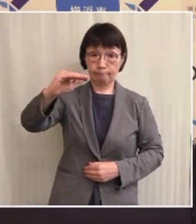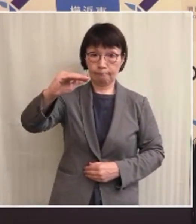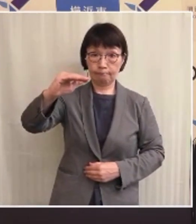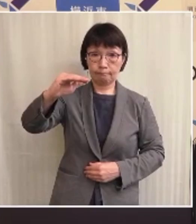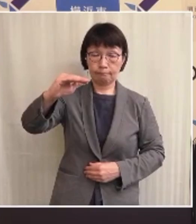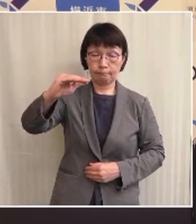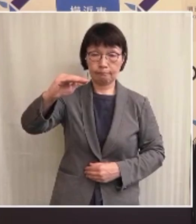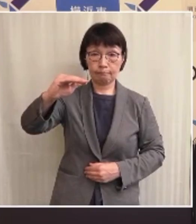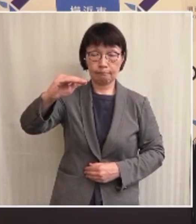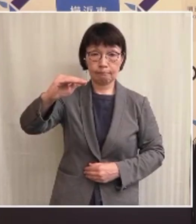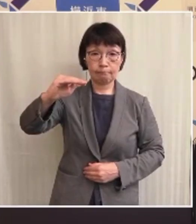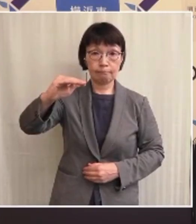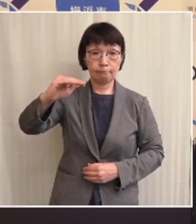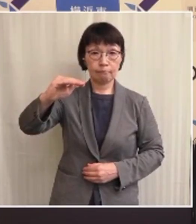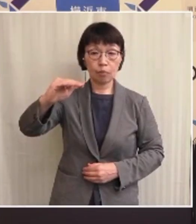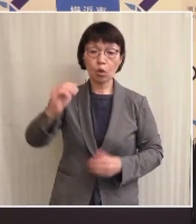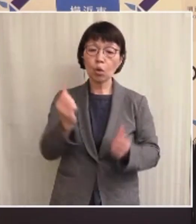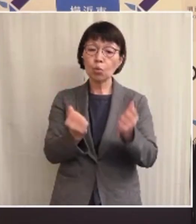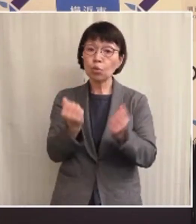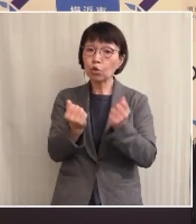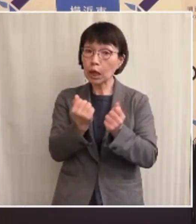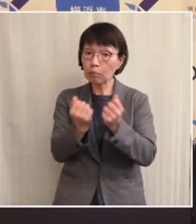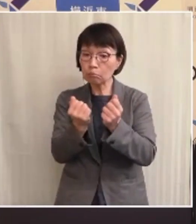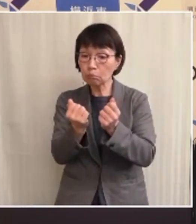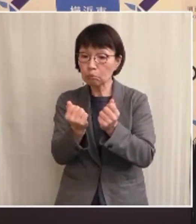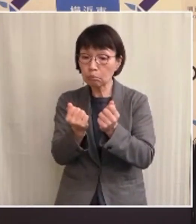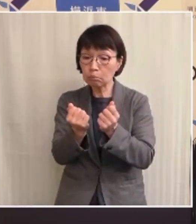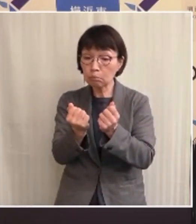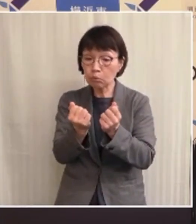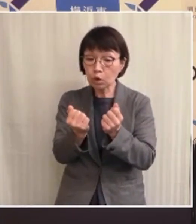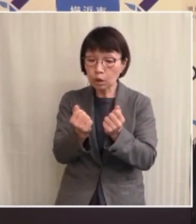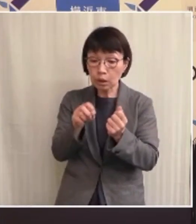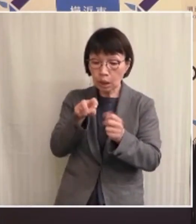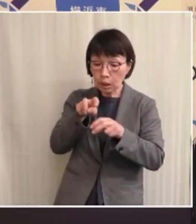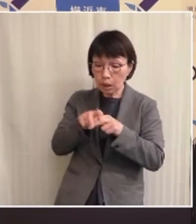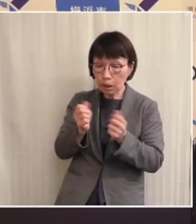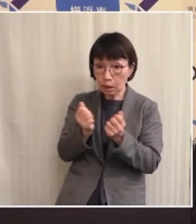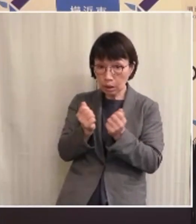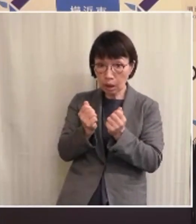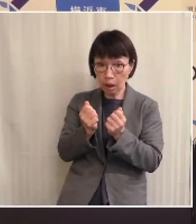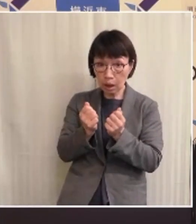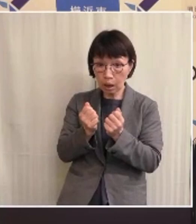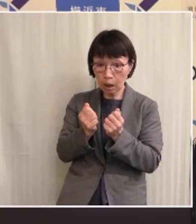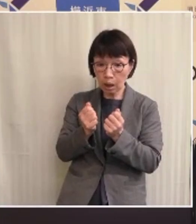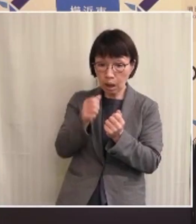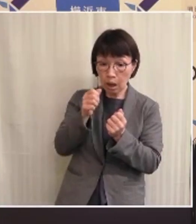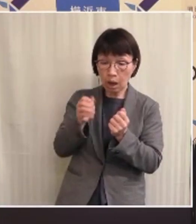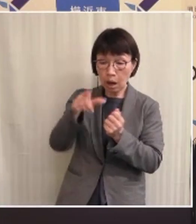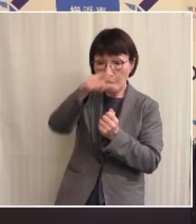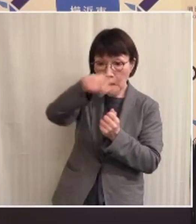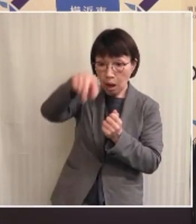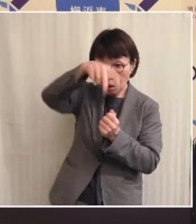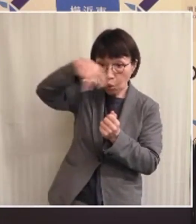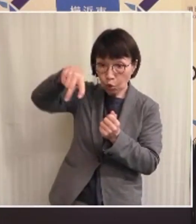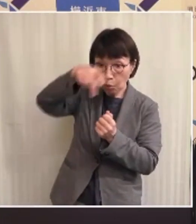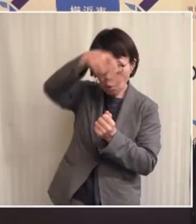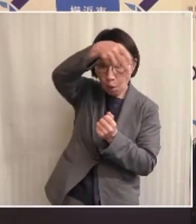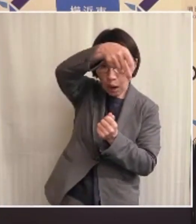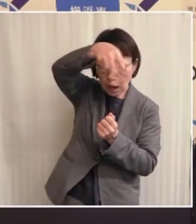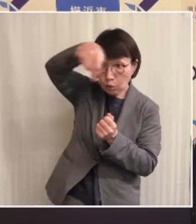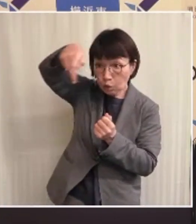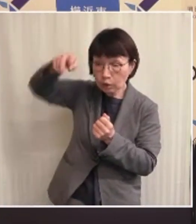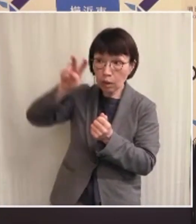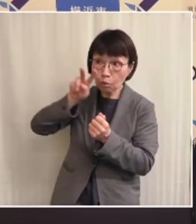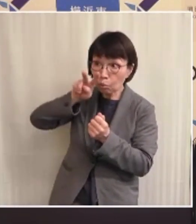さい、運転席から の子どものですね、視認性が高ま